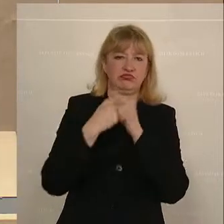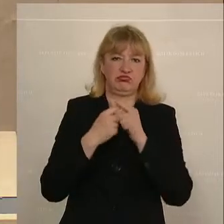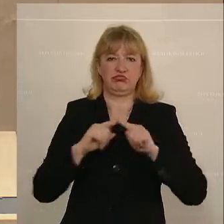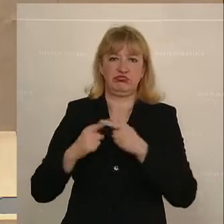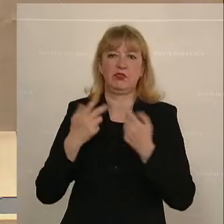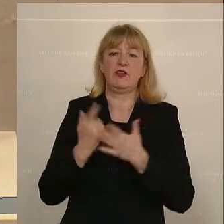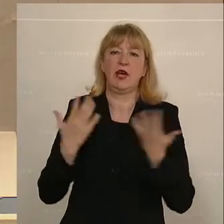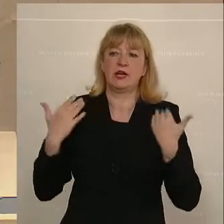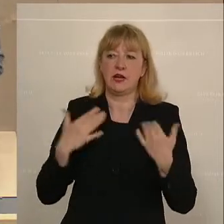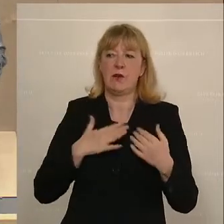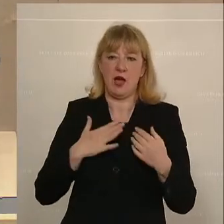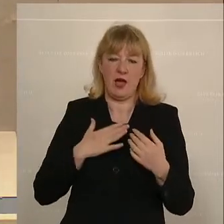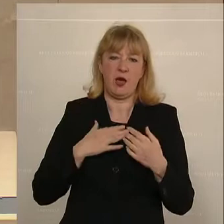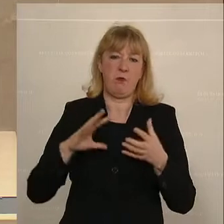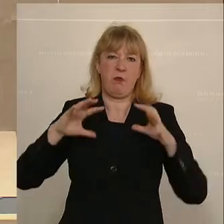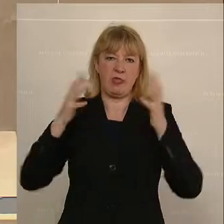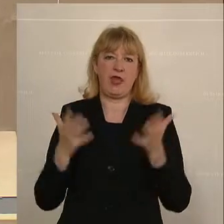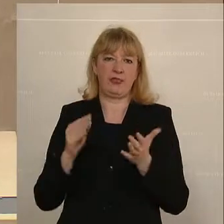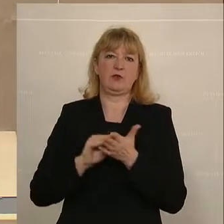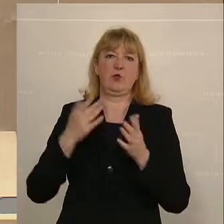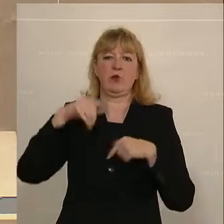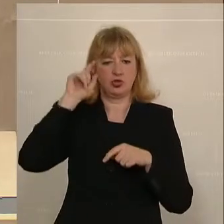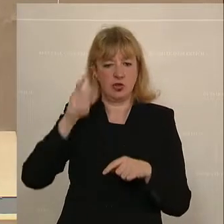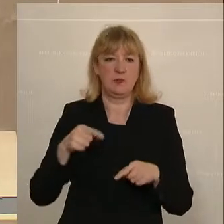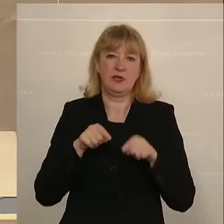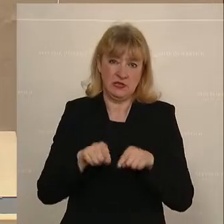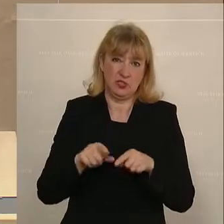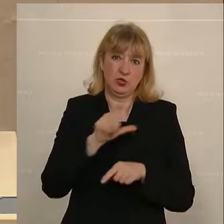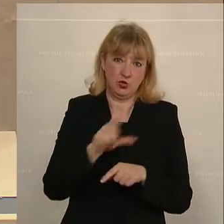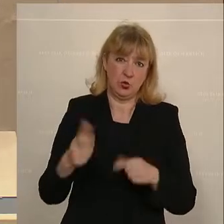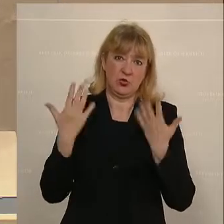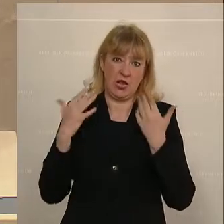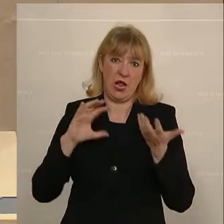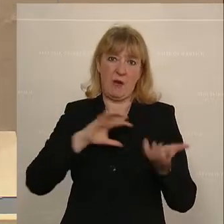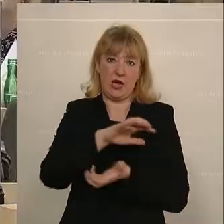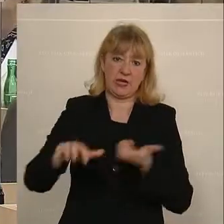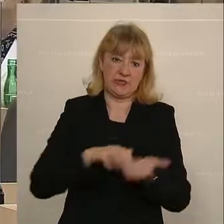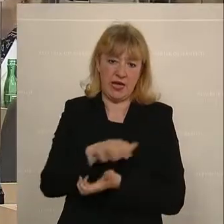unserem Planeten auf. Sie sind mitunter zentrale Treiber der Klimakrise.